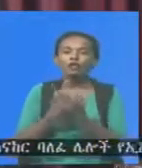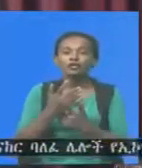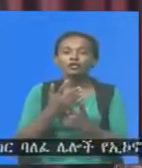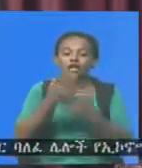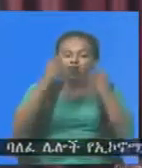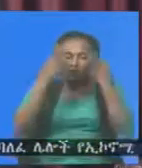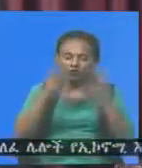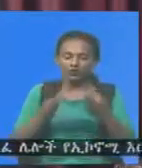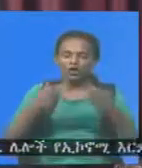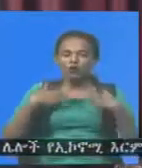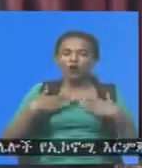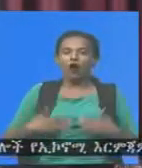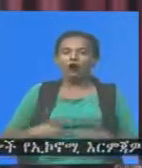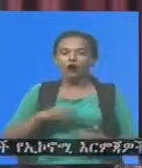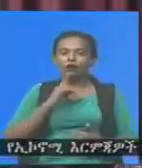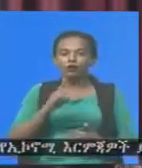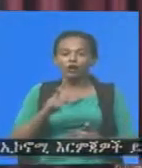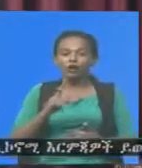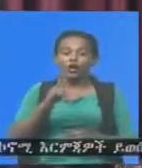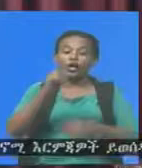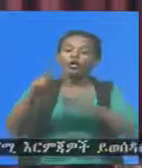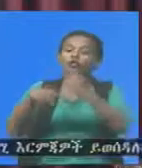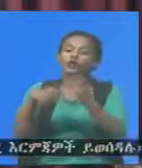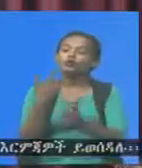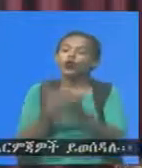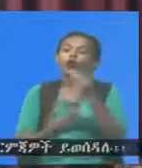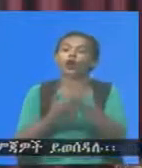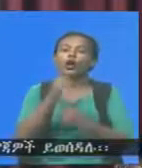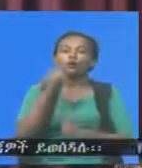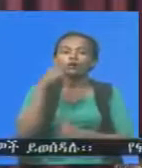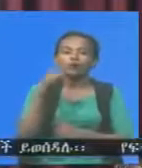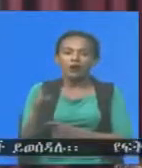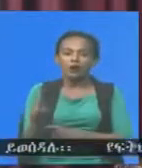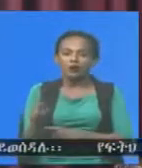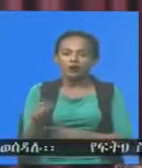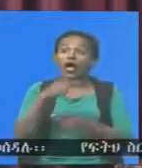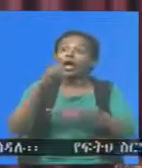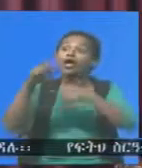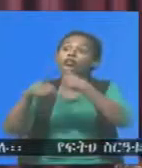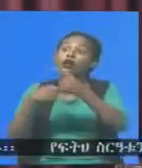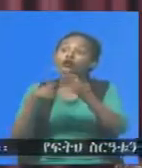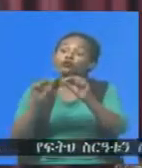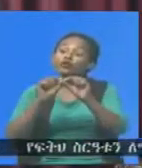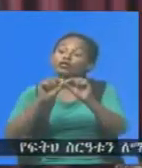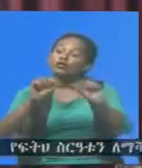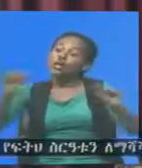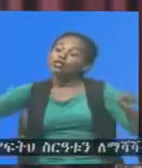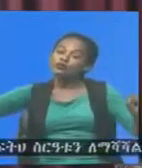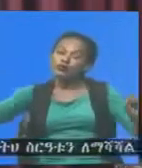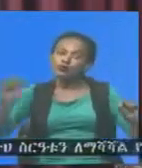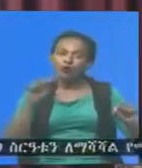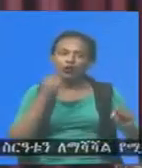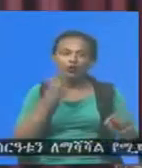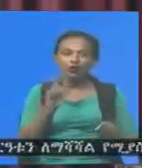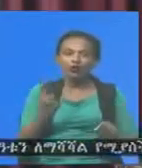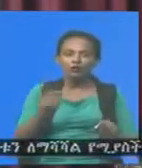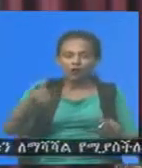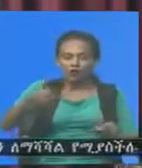ነው ሄዳችሁ አወያዩን የተባለው ሄዳችሁ መስመር አስምሩ አልተባለም እስካሁን የሰመረ መስመር